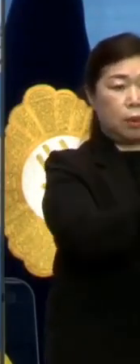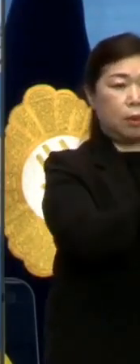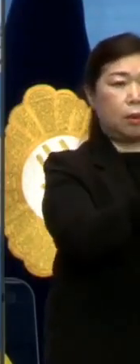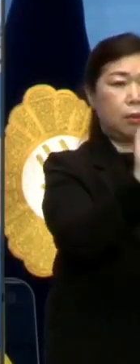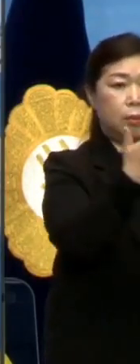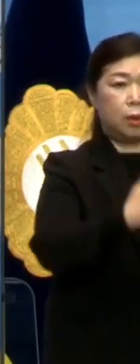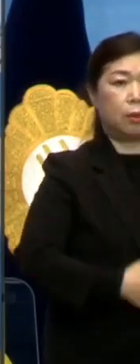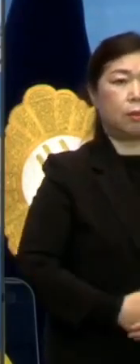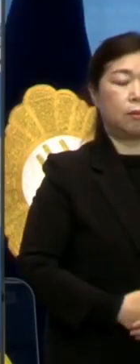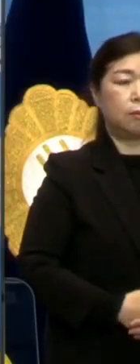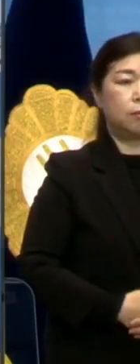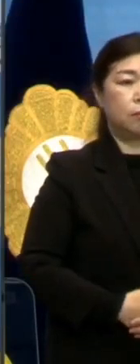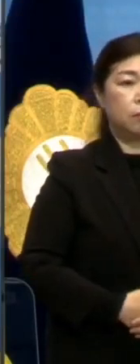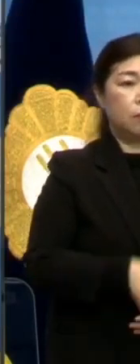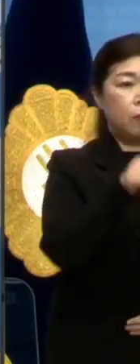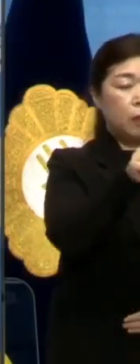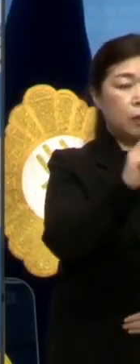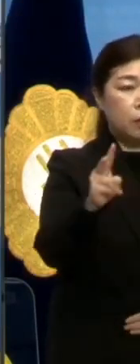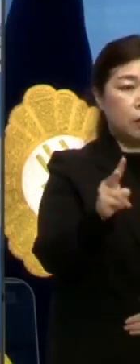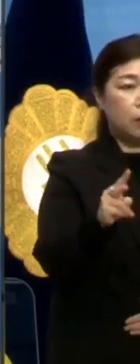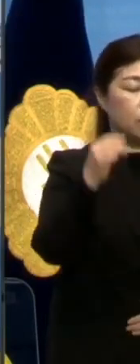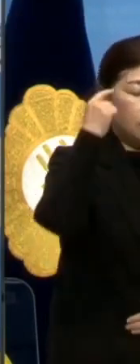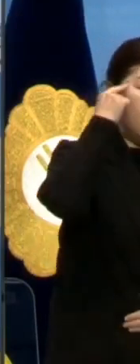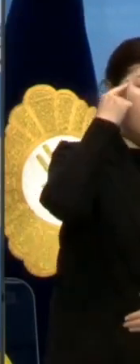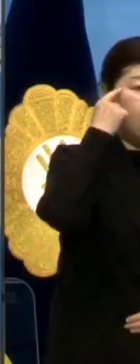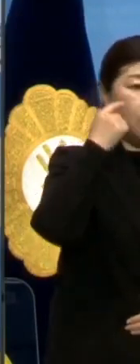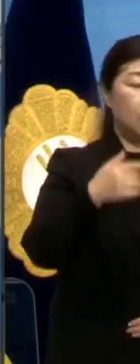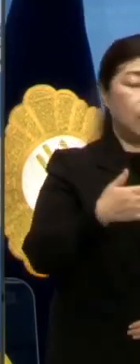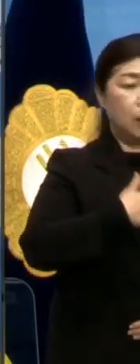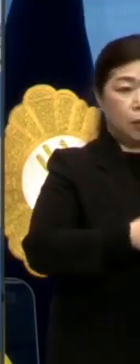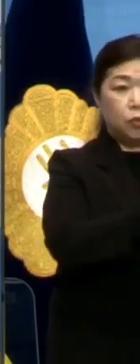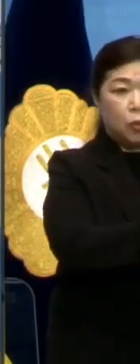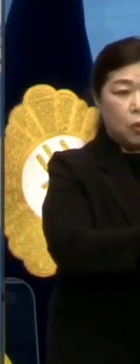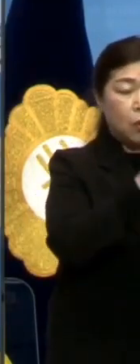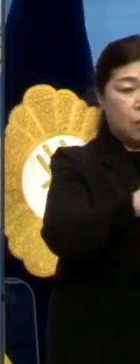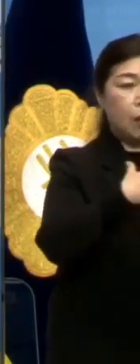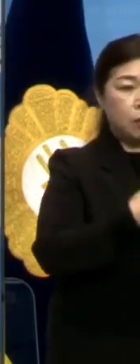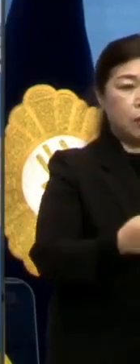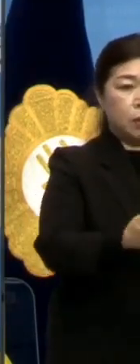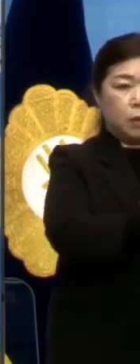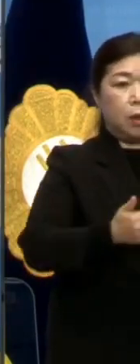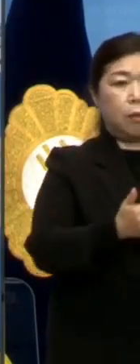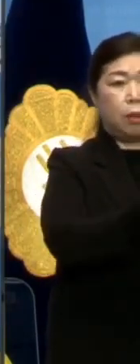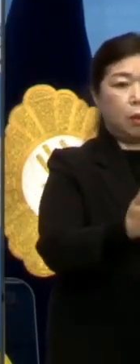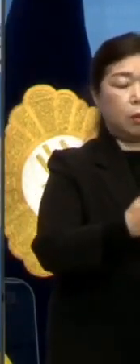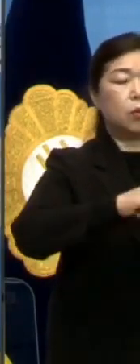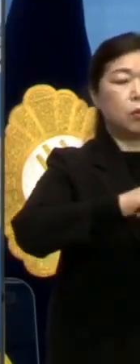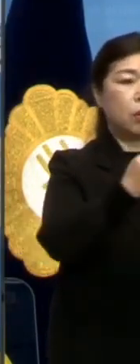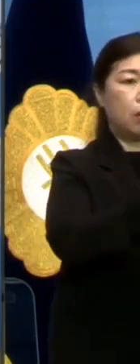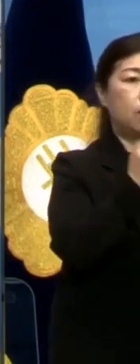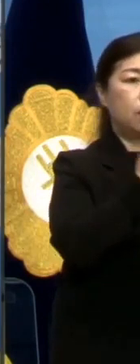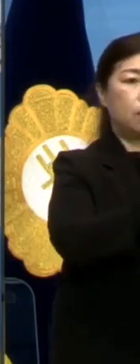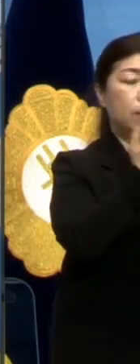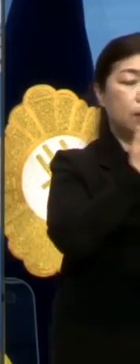합니다. 그래야만 경각심을 주고 산업안전예방조치로 이어질 수